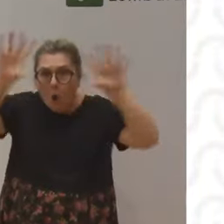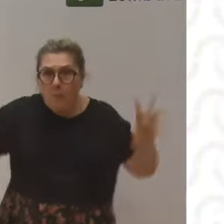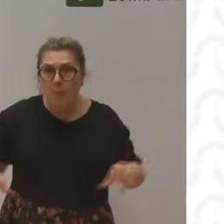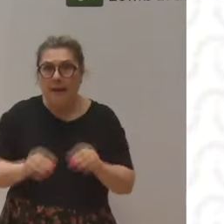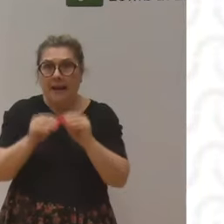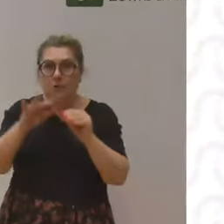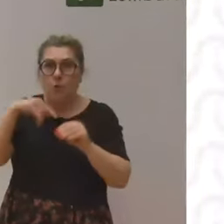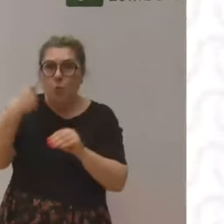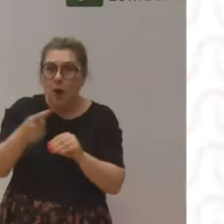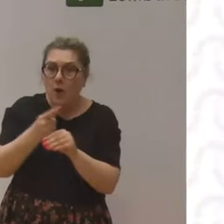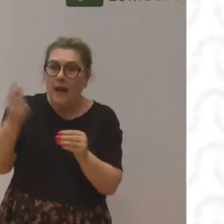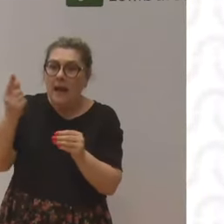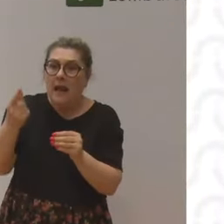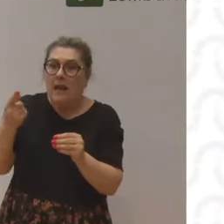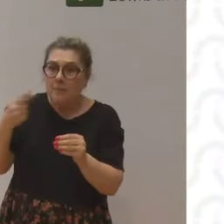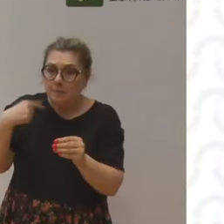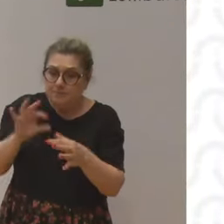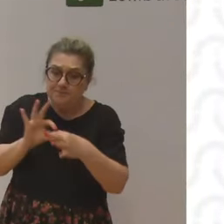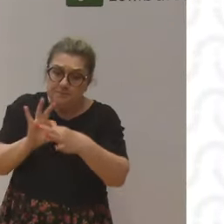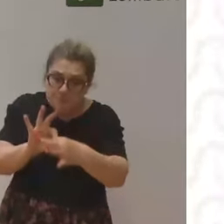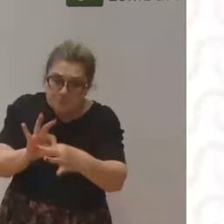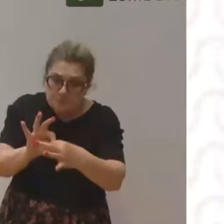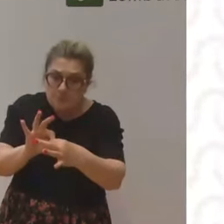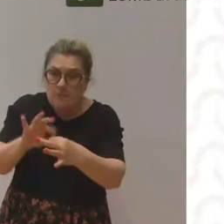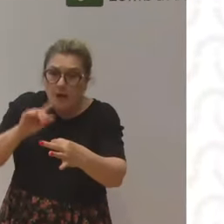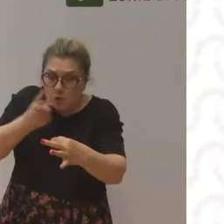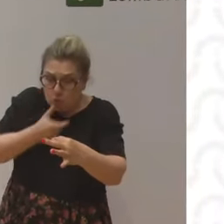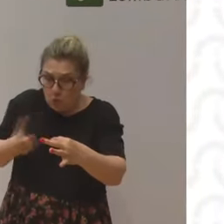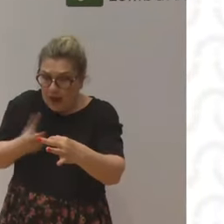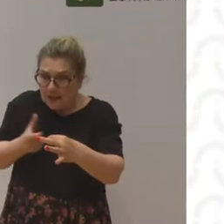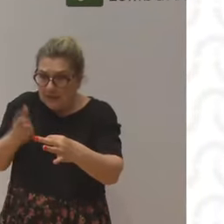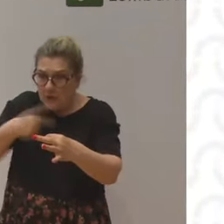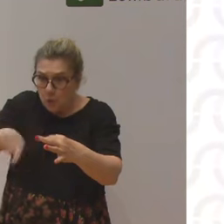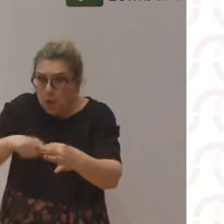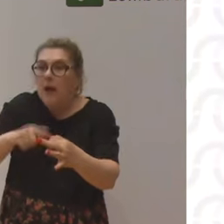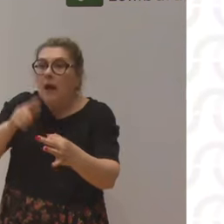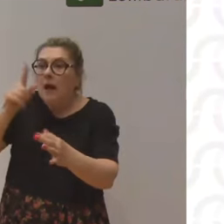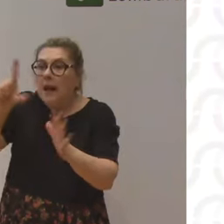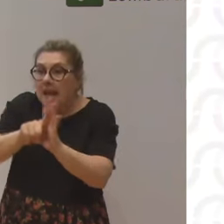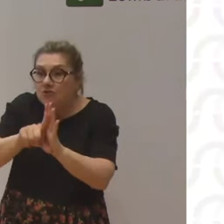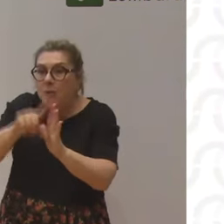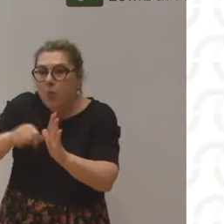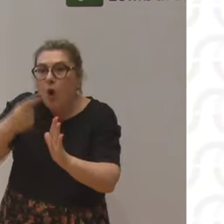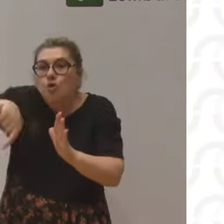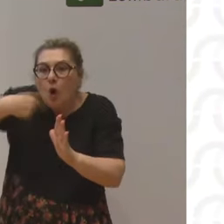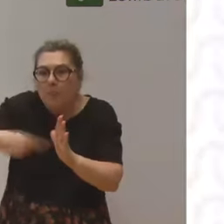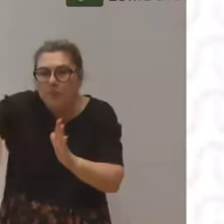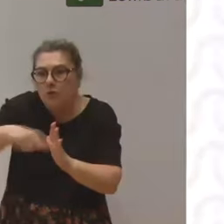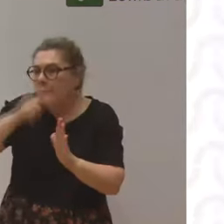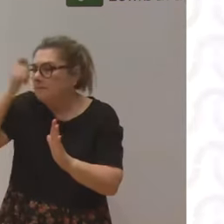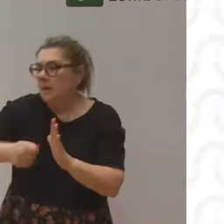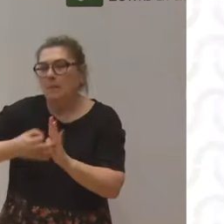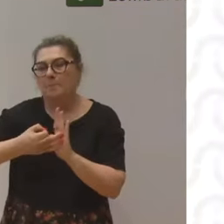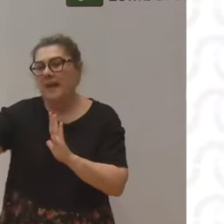vista di quello che prevede la legge del durante noi, secondo me può prendere grande slancio. Per cui io sottolineo la necessità